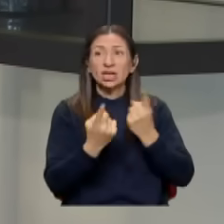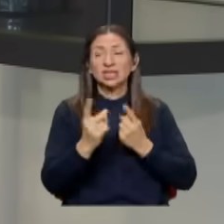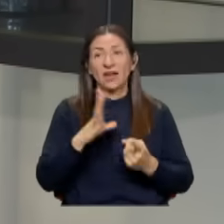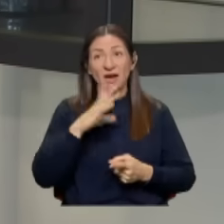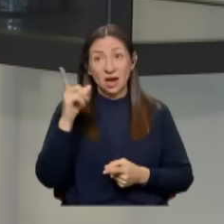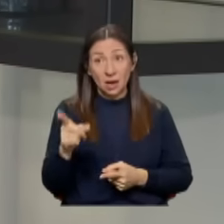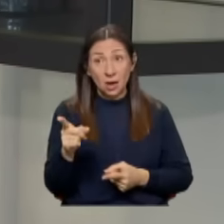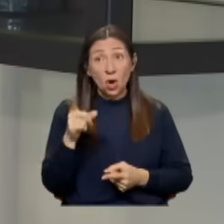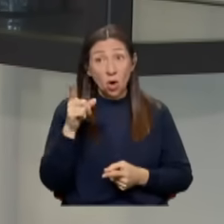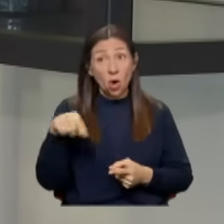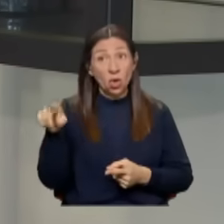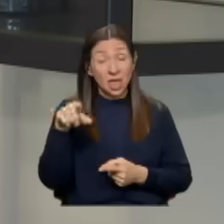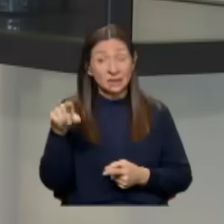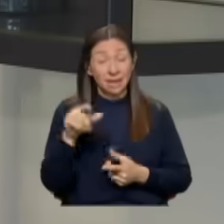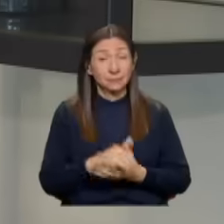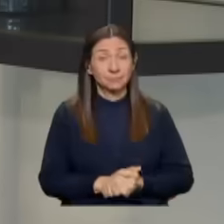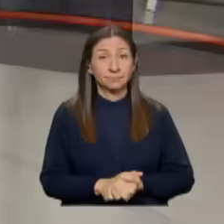var. Onlar da...